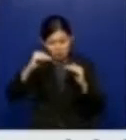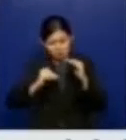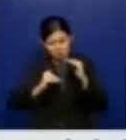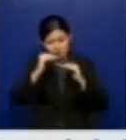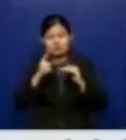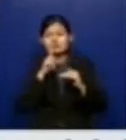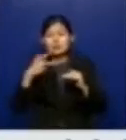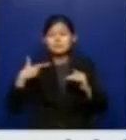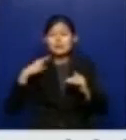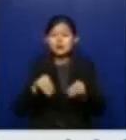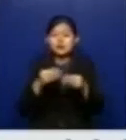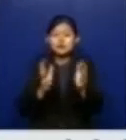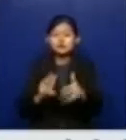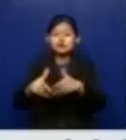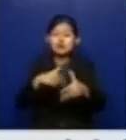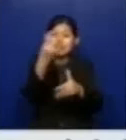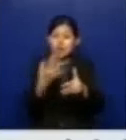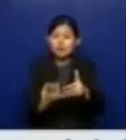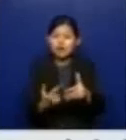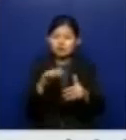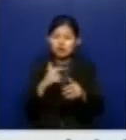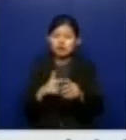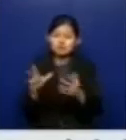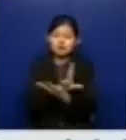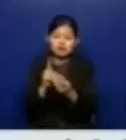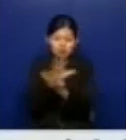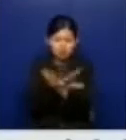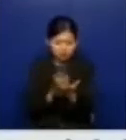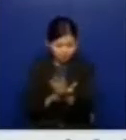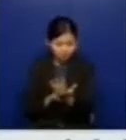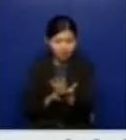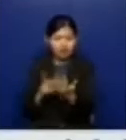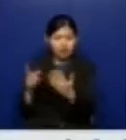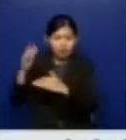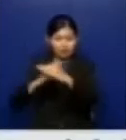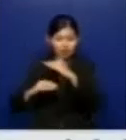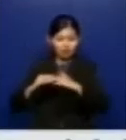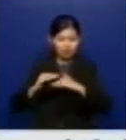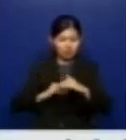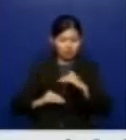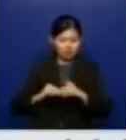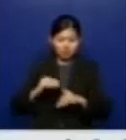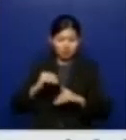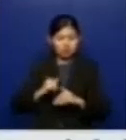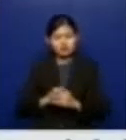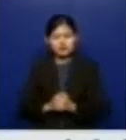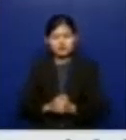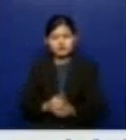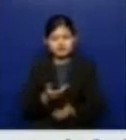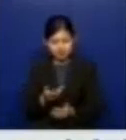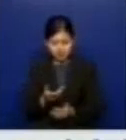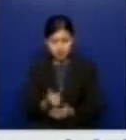ไรบ้างครับประเทศแย่ลงทุกวันทุกวันนะครับ ความจริงแล้วท่านจะต้องพอแล้